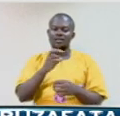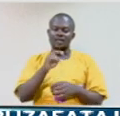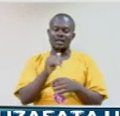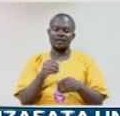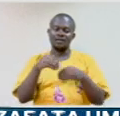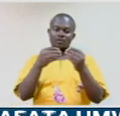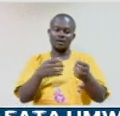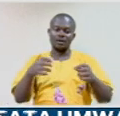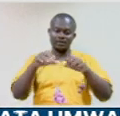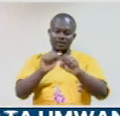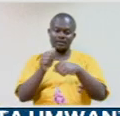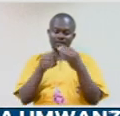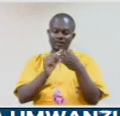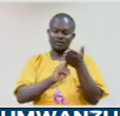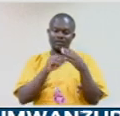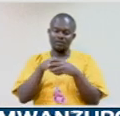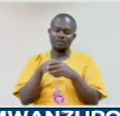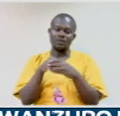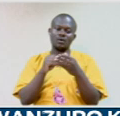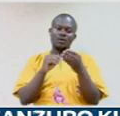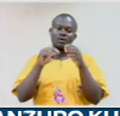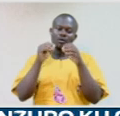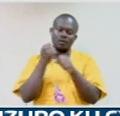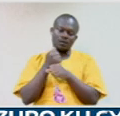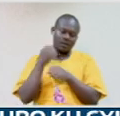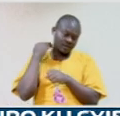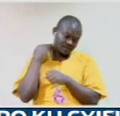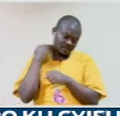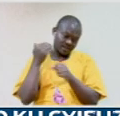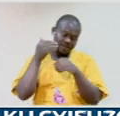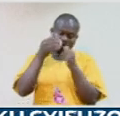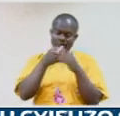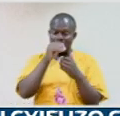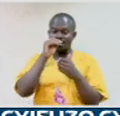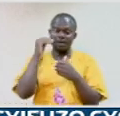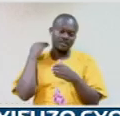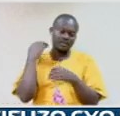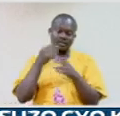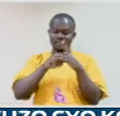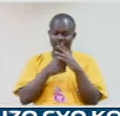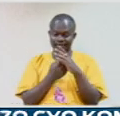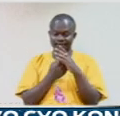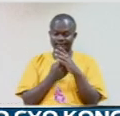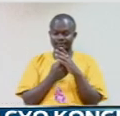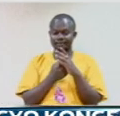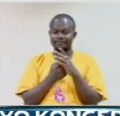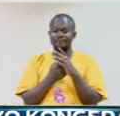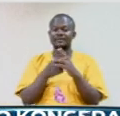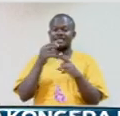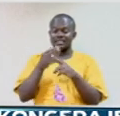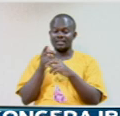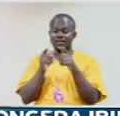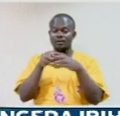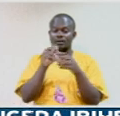ntwaro zakoreshejwe mu gukora genocide none horeje genocide itangiye intambara yabaye ndayita intambara mu muryango w'abibumbye